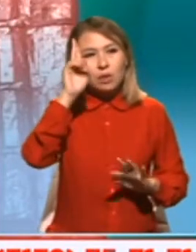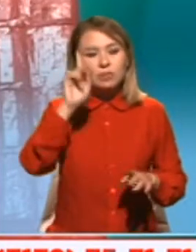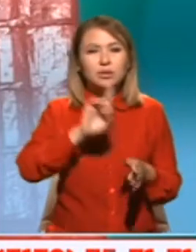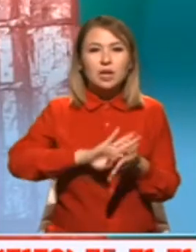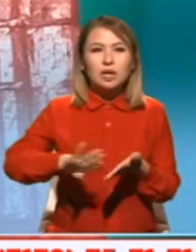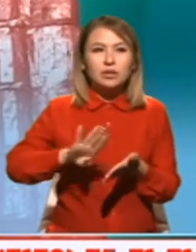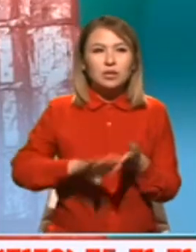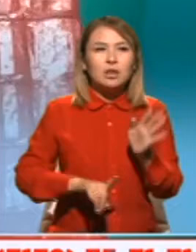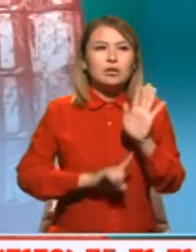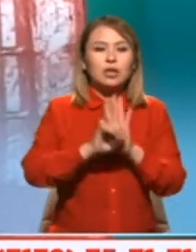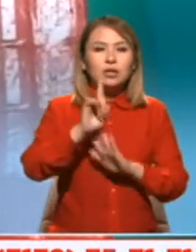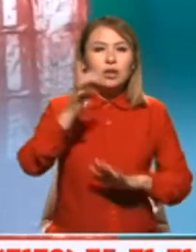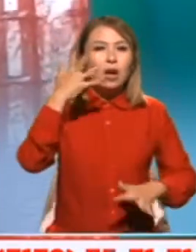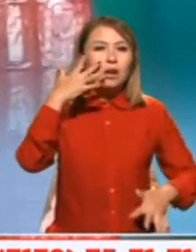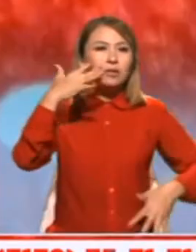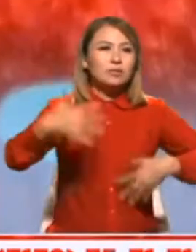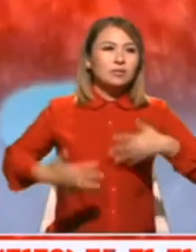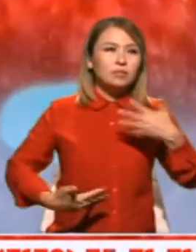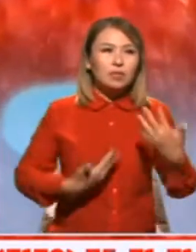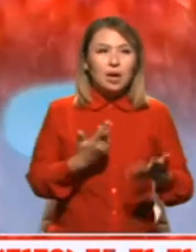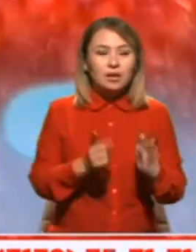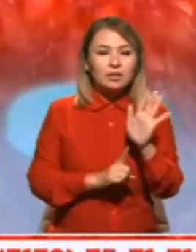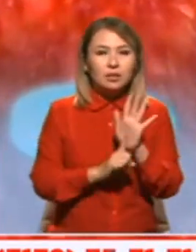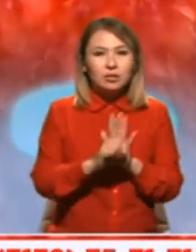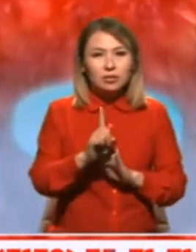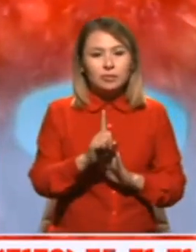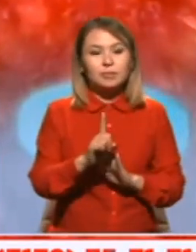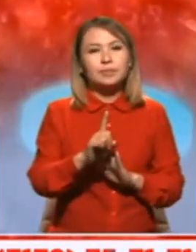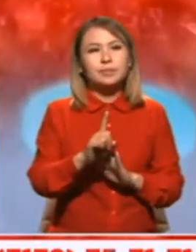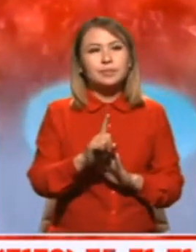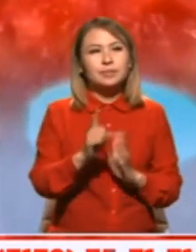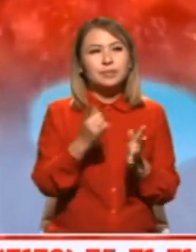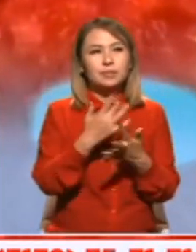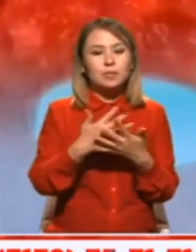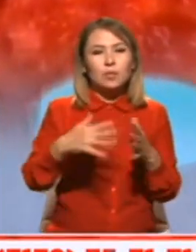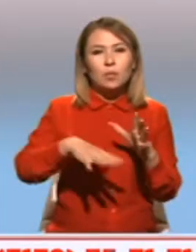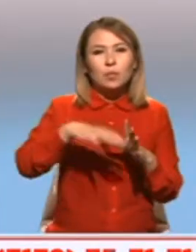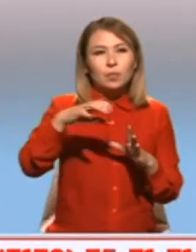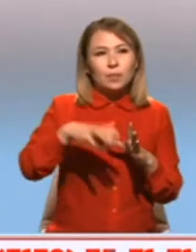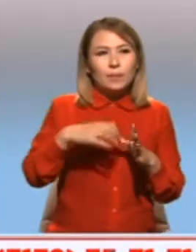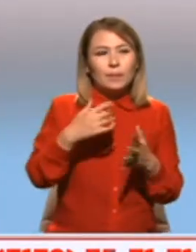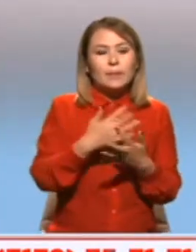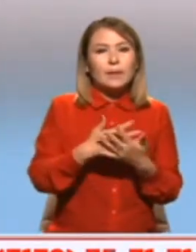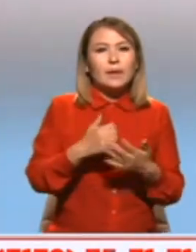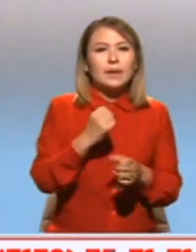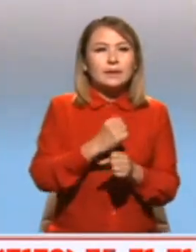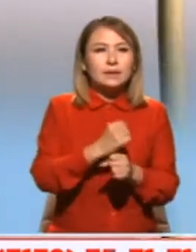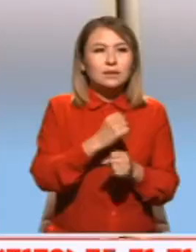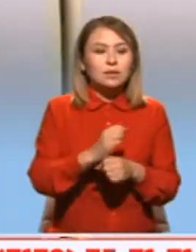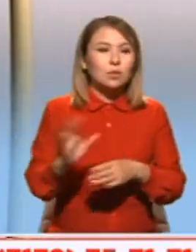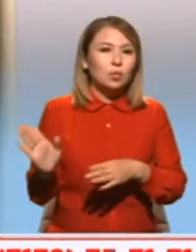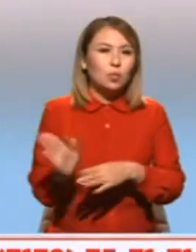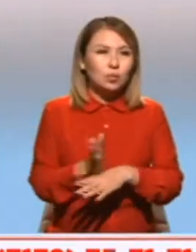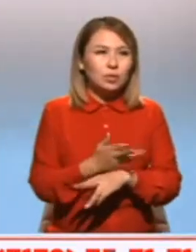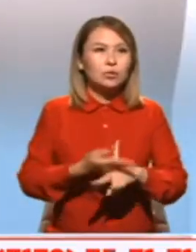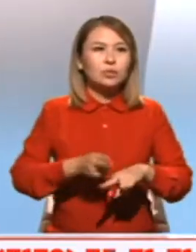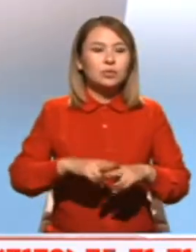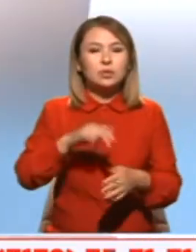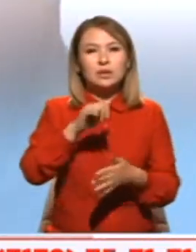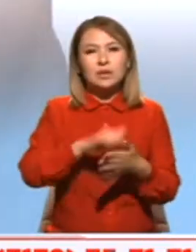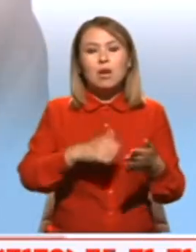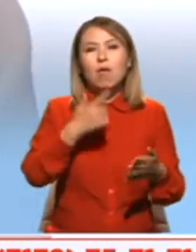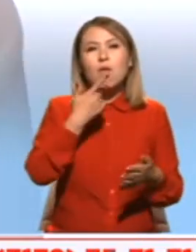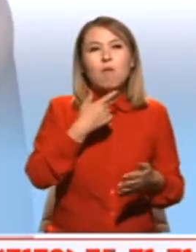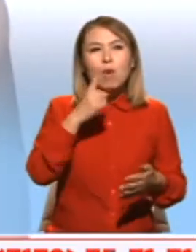шығарады. Ағзада зат алмасу кезінде пайда болған сұйықтық пен токсиндерді сүзгіден өткізіп, зәрмен бірге айдап жібереді. Сол сияқты қанның